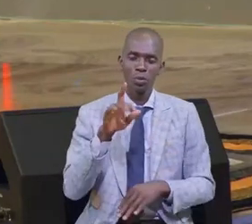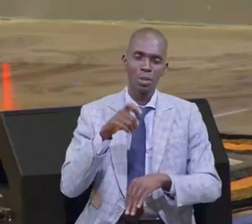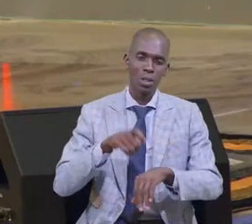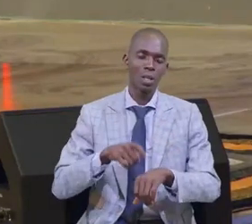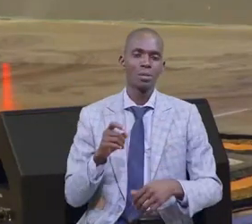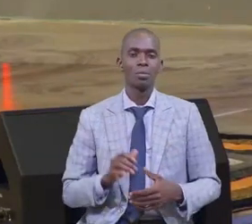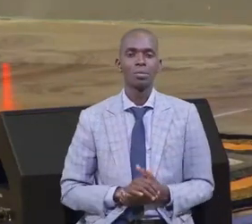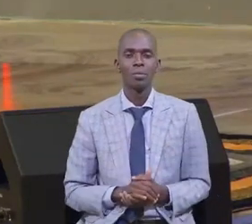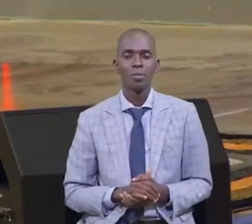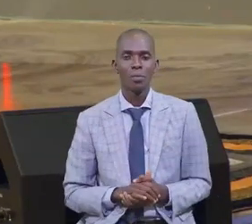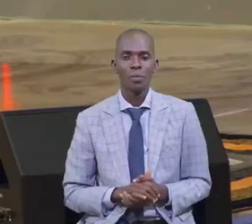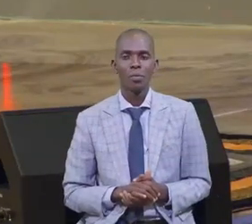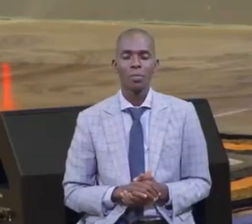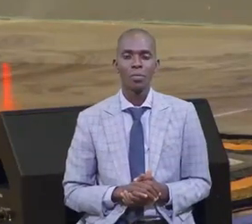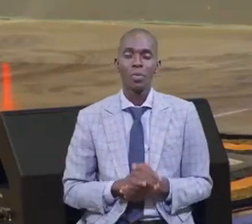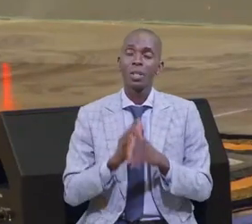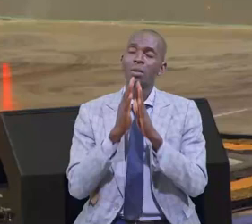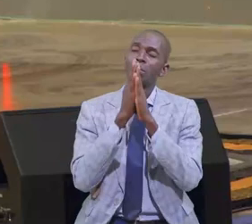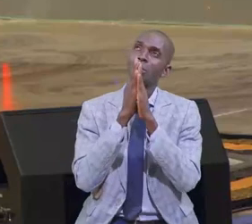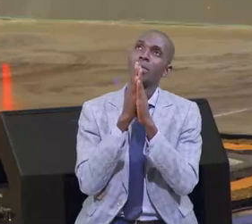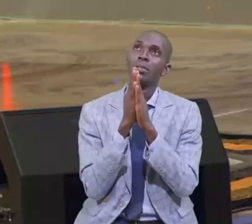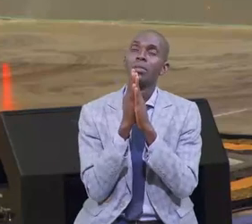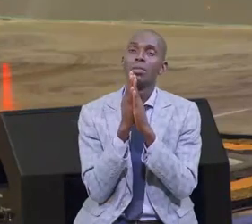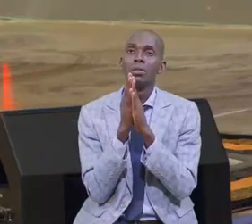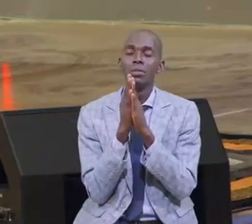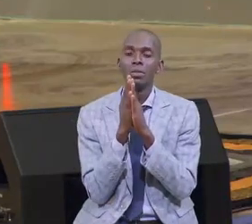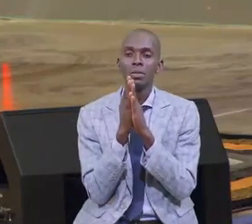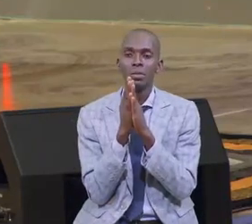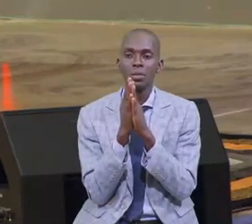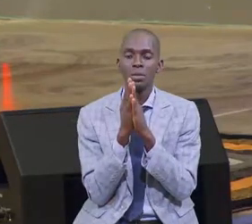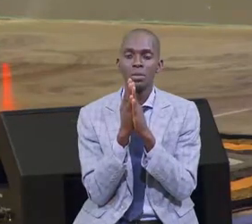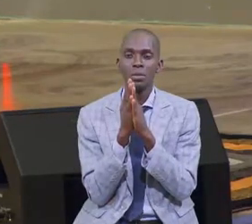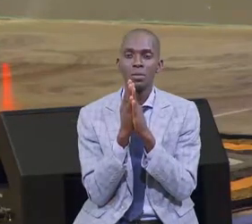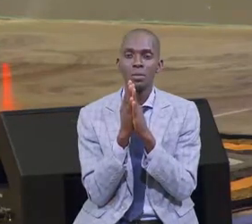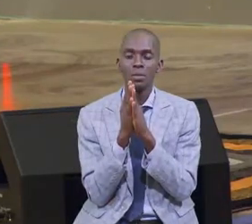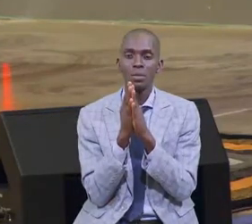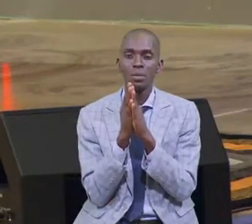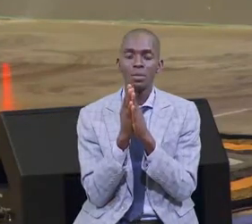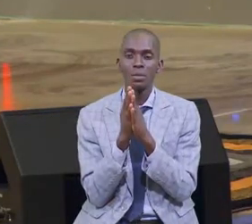Pourquoi devez-vous mourir avant votre temps? Parlez au Seigneur.